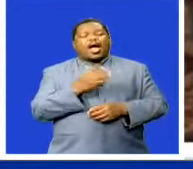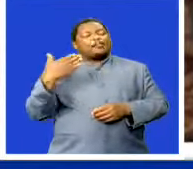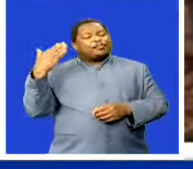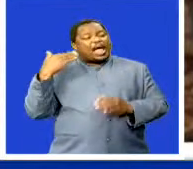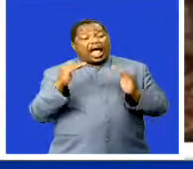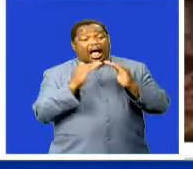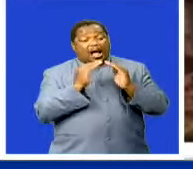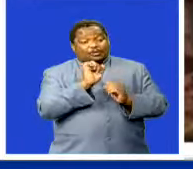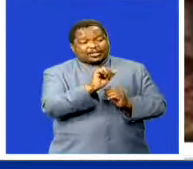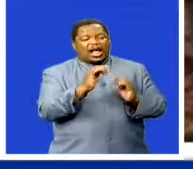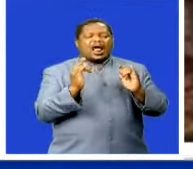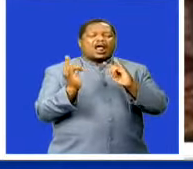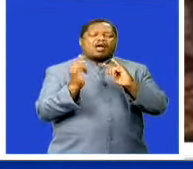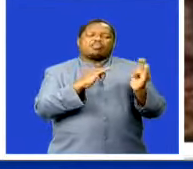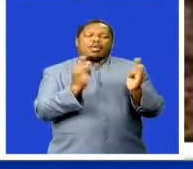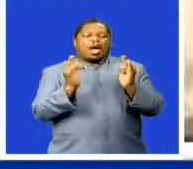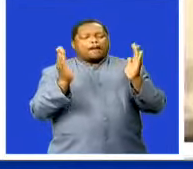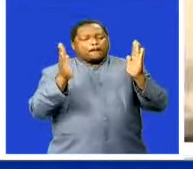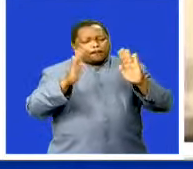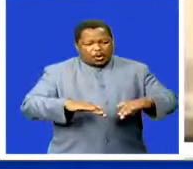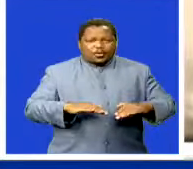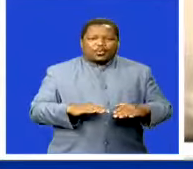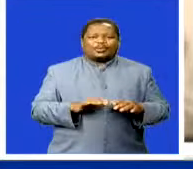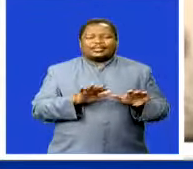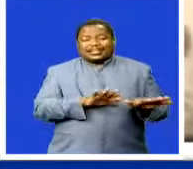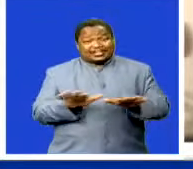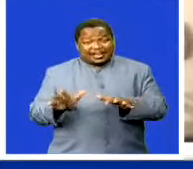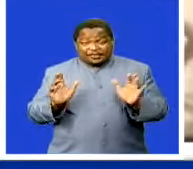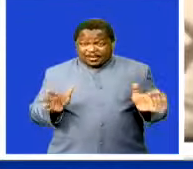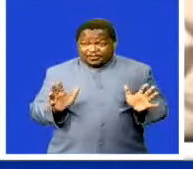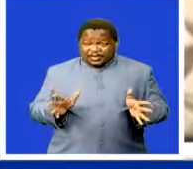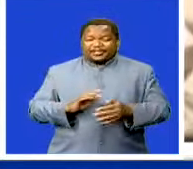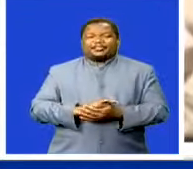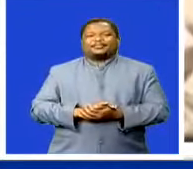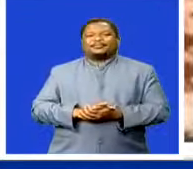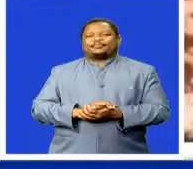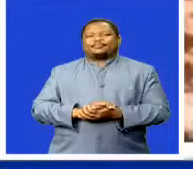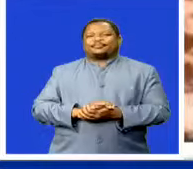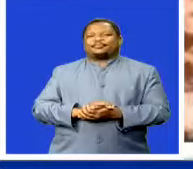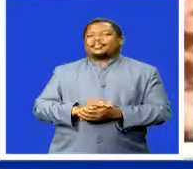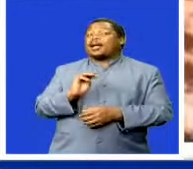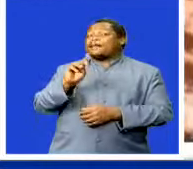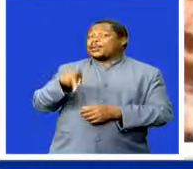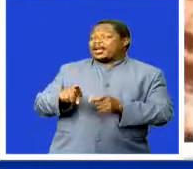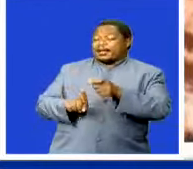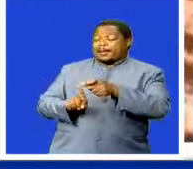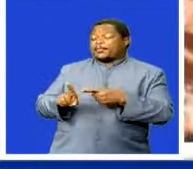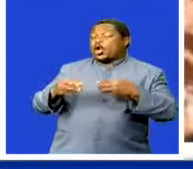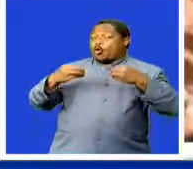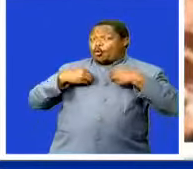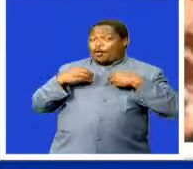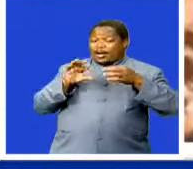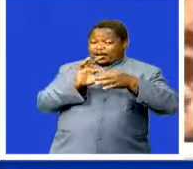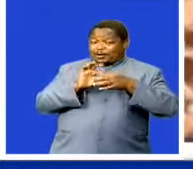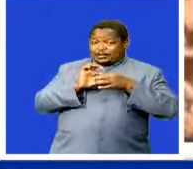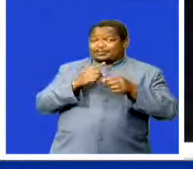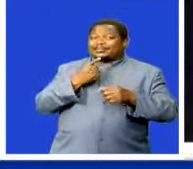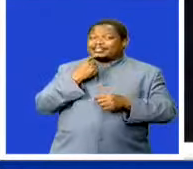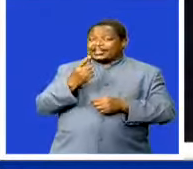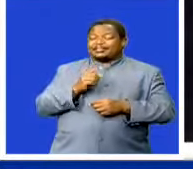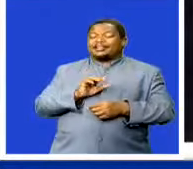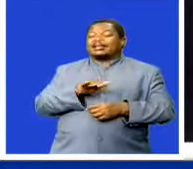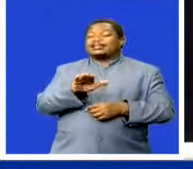lahlala kuyo yamgcoba ngekusho kwemphunga Thoni Sibanze uthi mhlati sikhombisa enyangeni letako